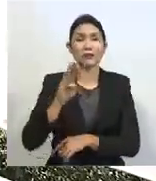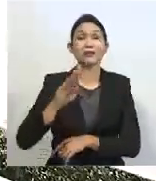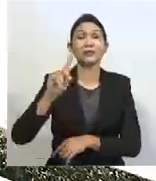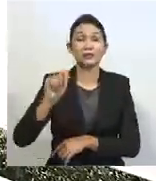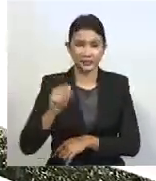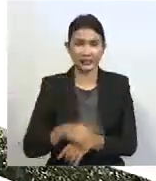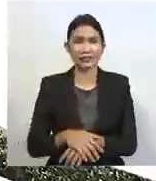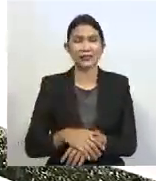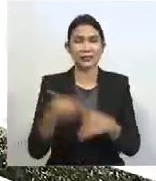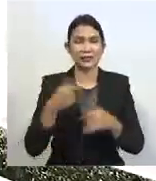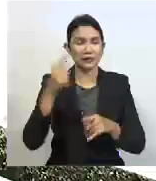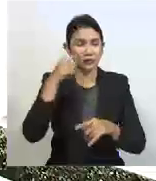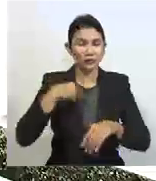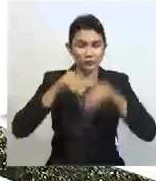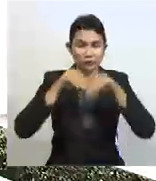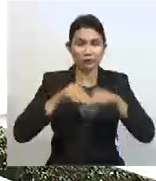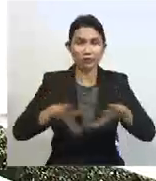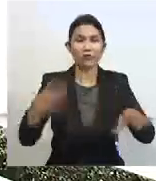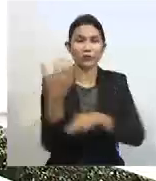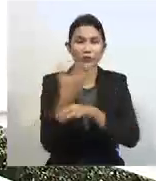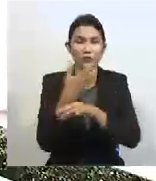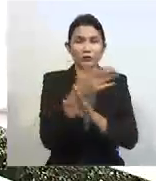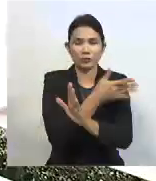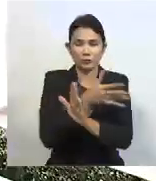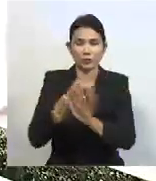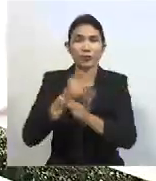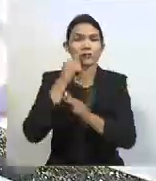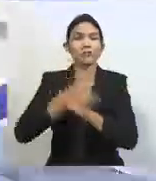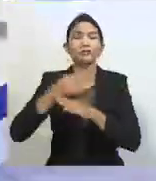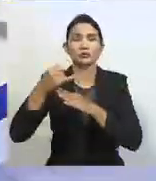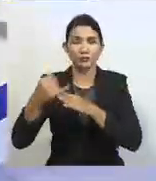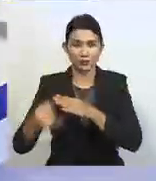ซึ่งก็จะมีการถ่ายทอดไปจนเสร็จสิ้นพิธีค่ะคุณกรองแก้วคุณสุพนันท์คะ